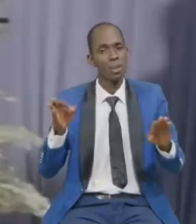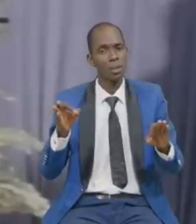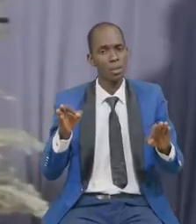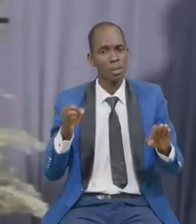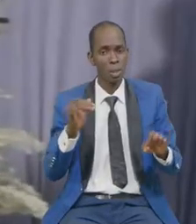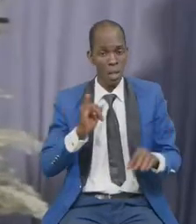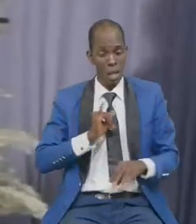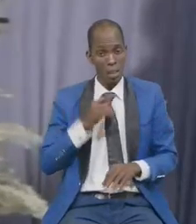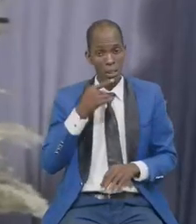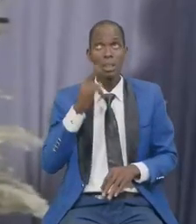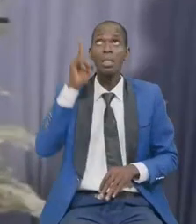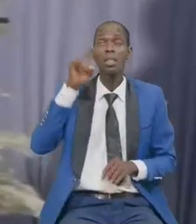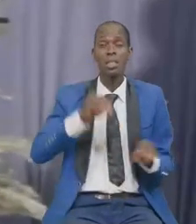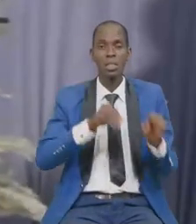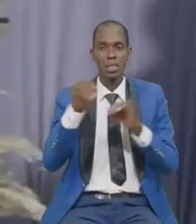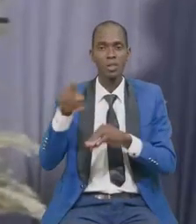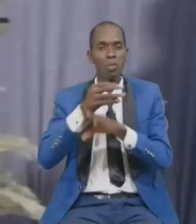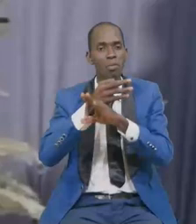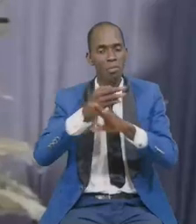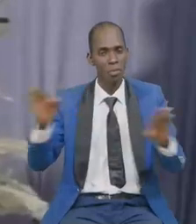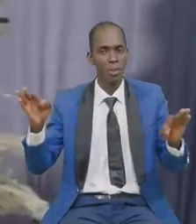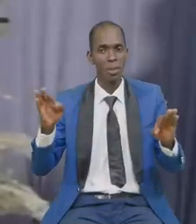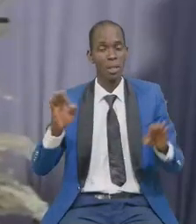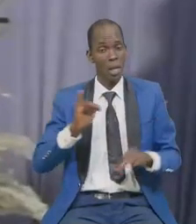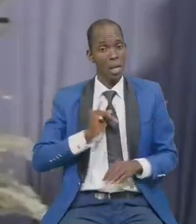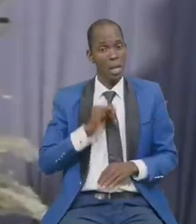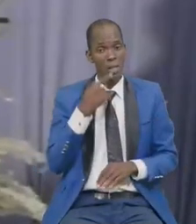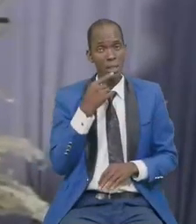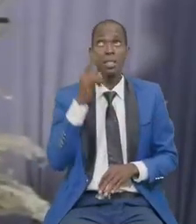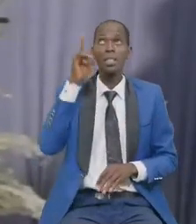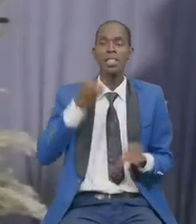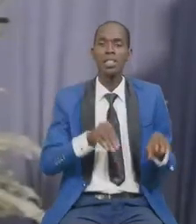franchi. J'ai dit, il t'a franchi.